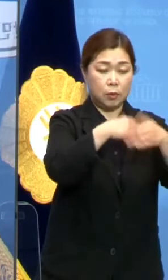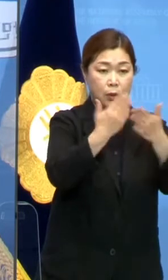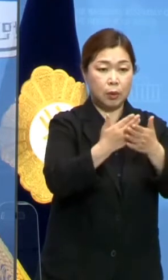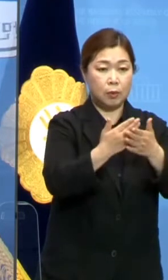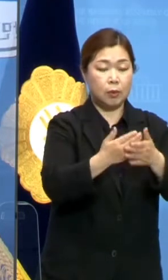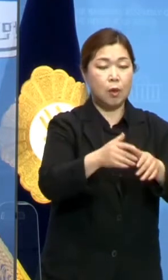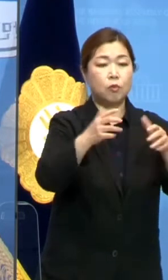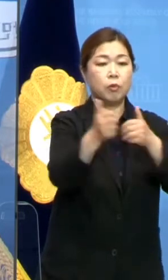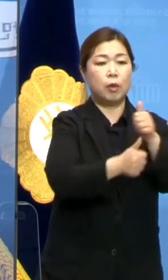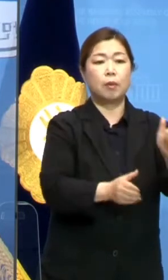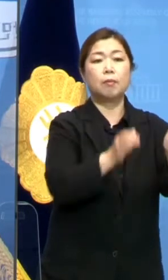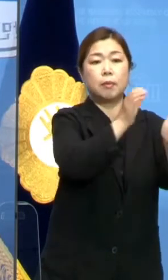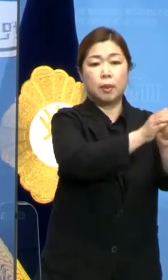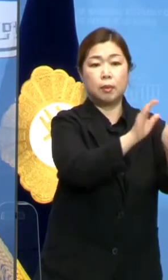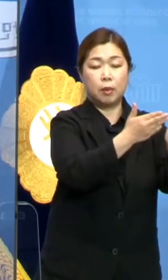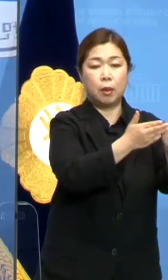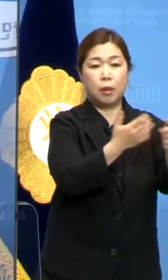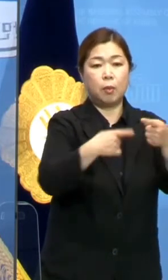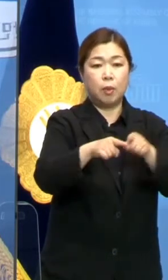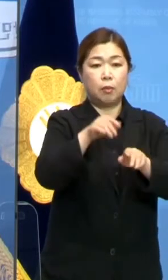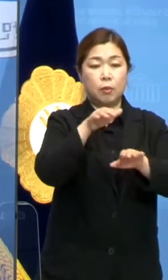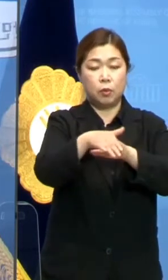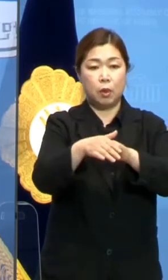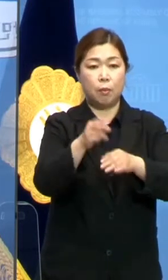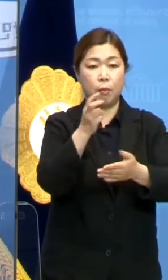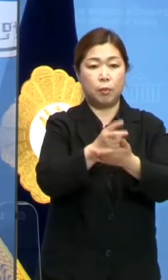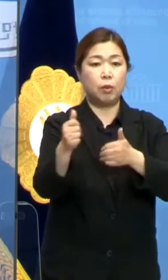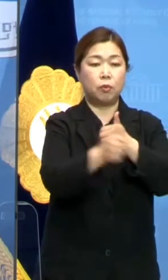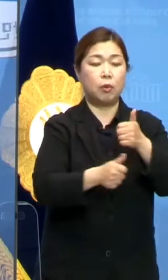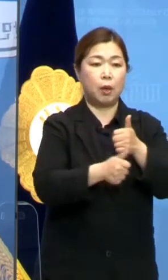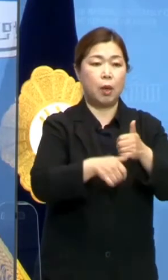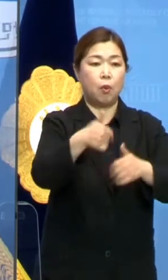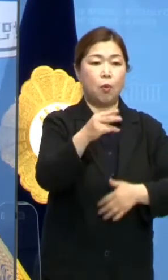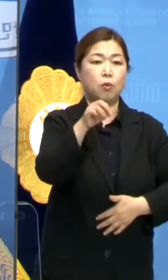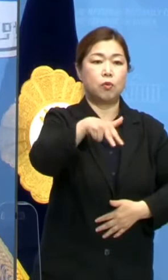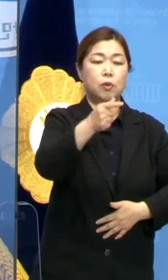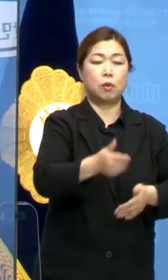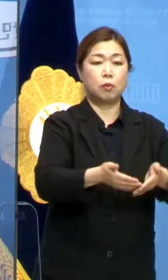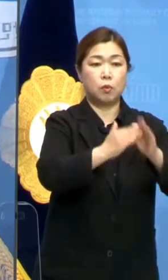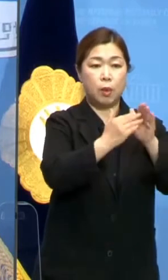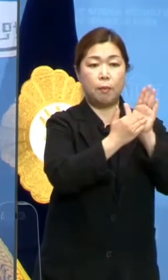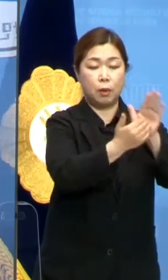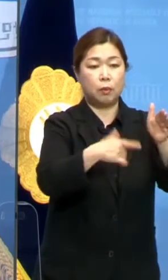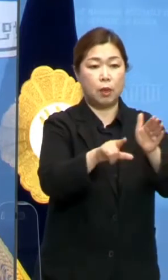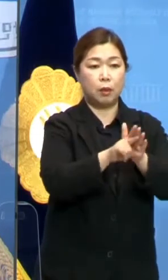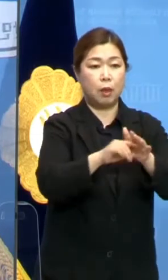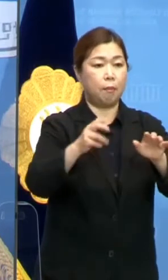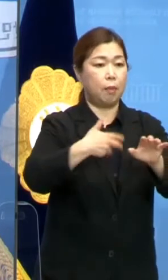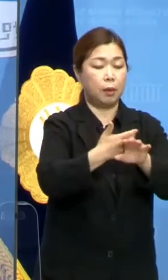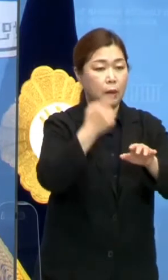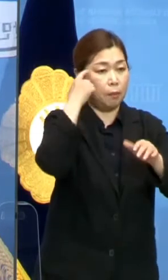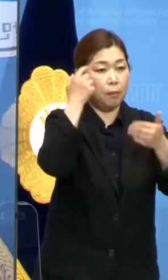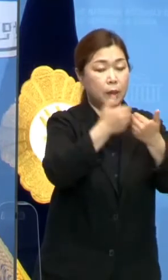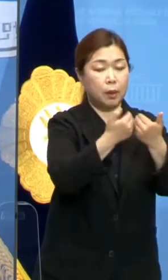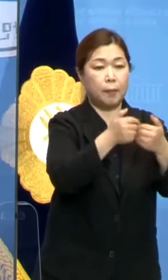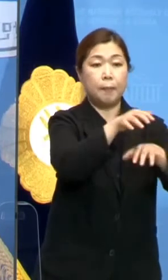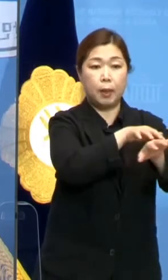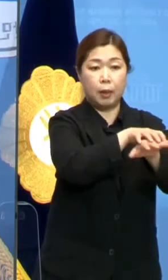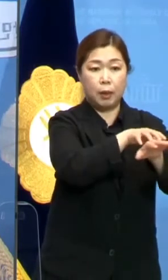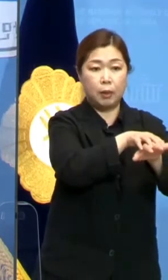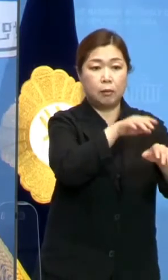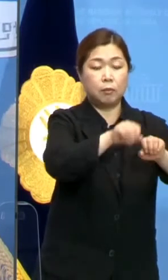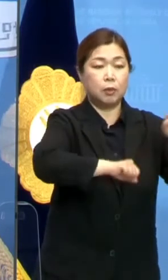넘어왔습니다. 더불어민주당 법사위원 일동은 공수처 출범을 막기 위한 반개혁 세력의 조직적